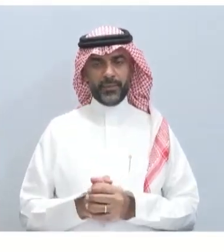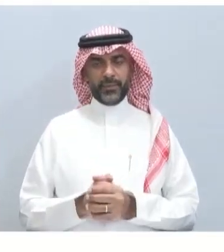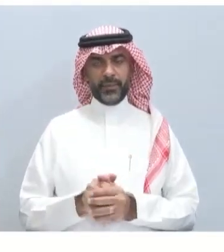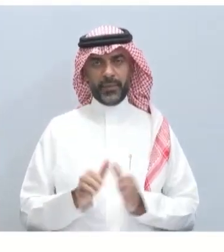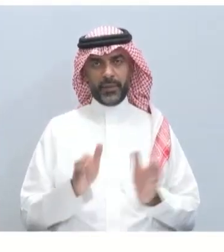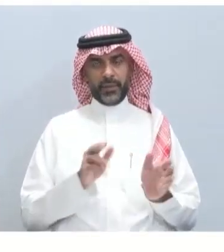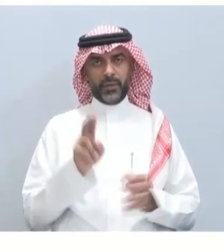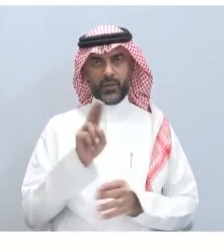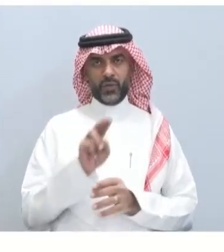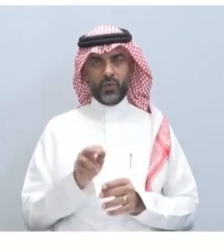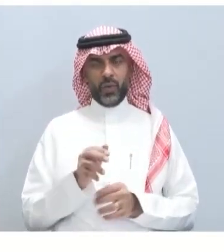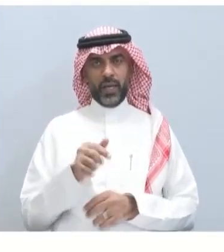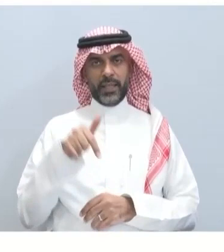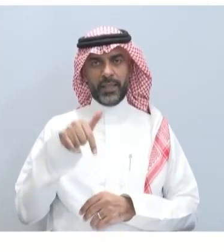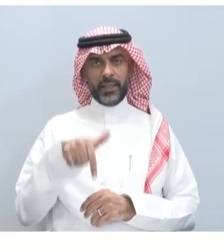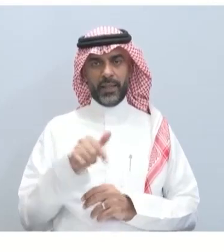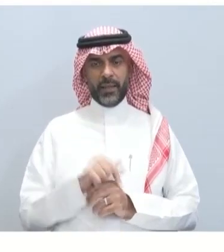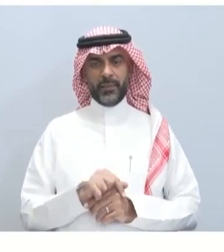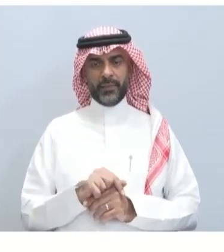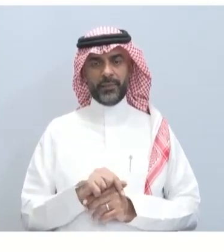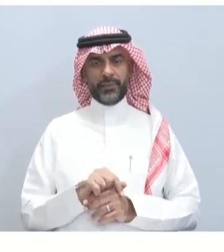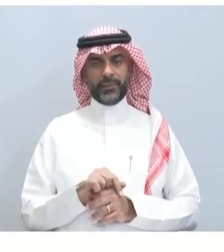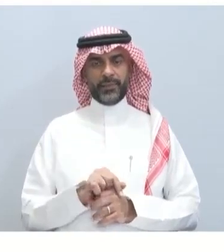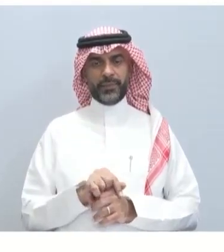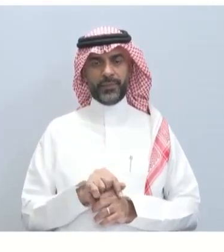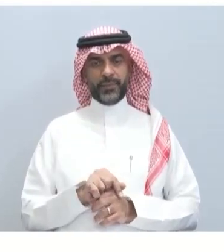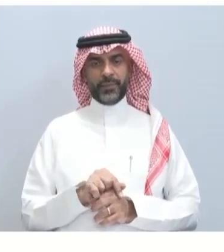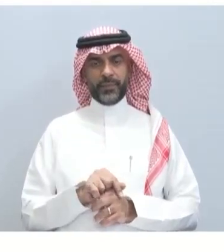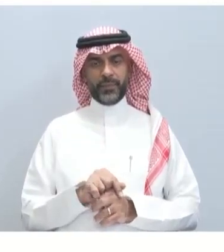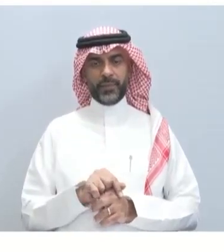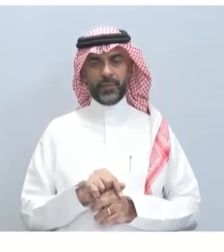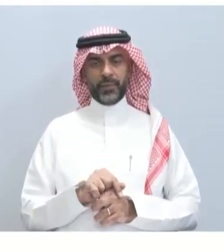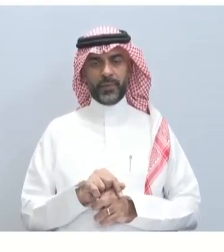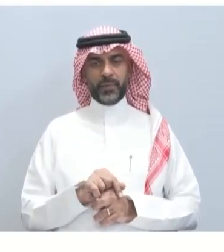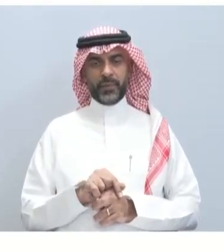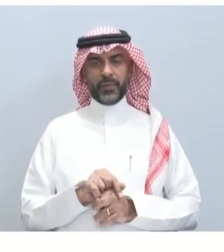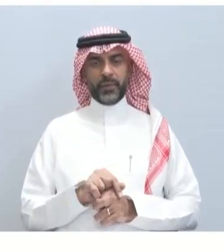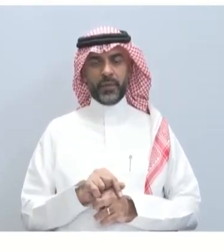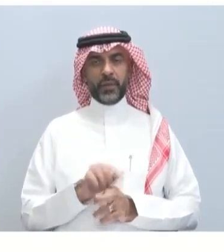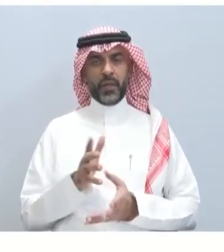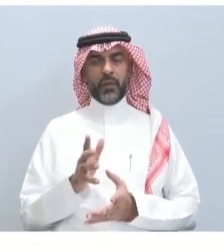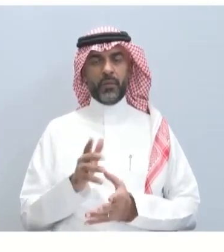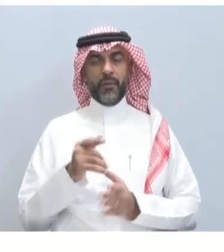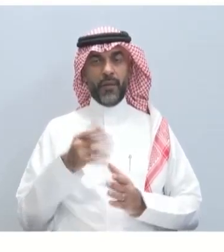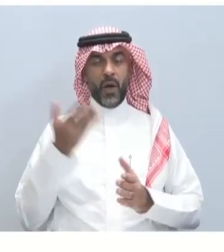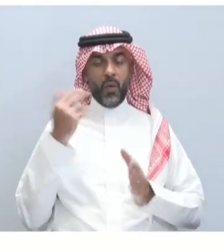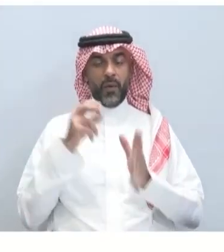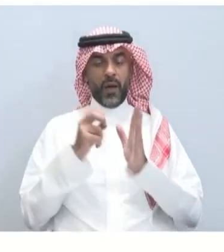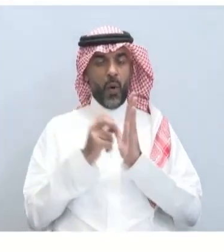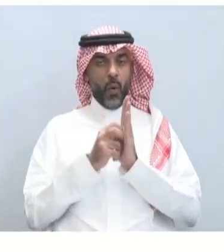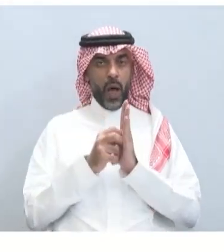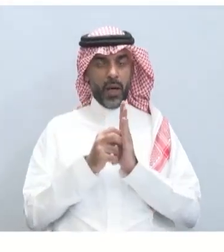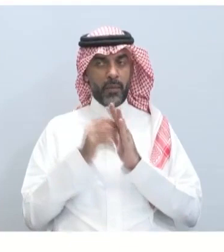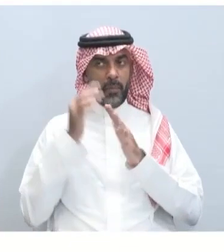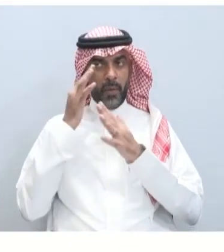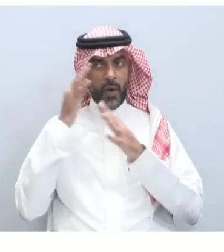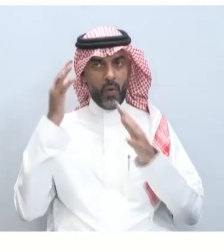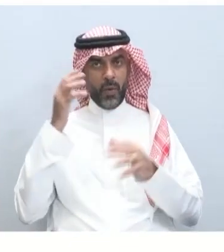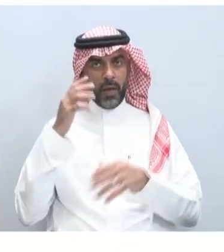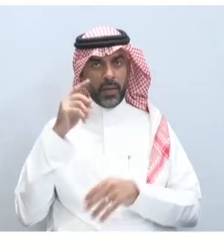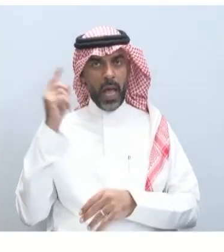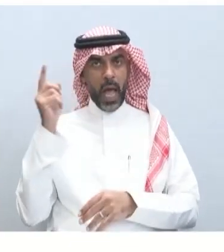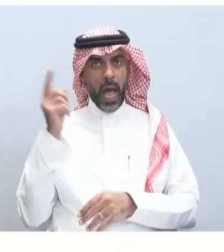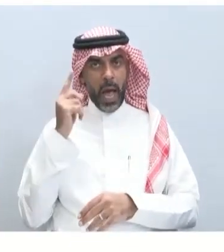السؤال السادس بماذا تختلف قواعد المعلومات العامه عن المتخصصه بعد ان تعرفنا قبل قليل